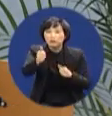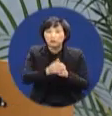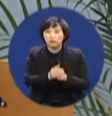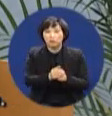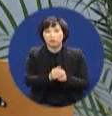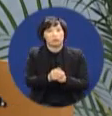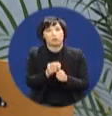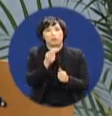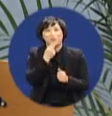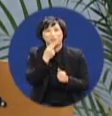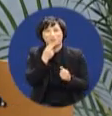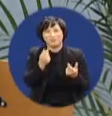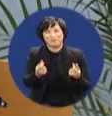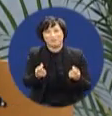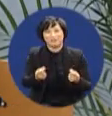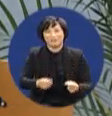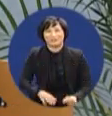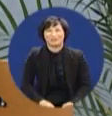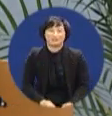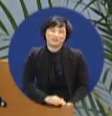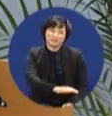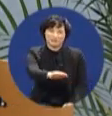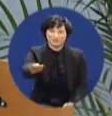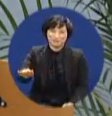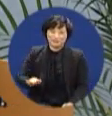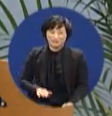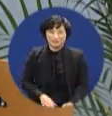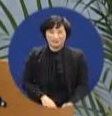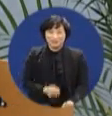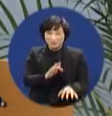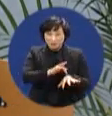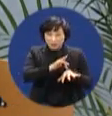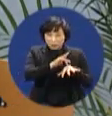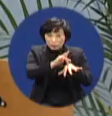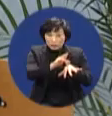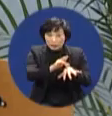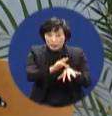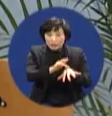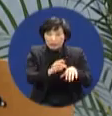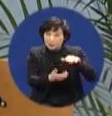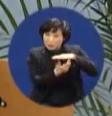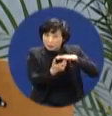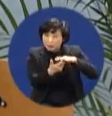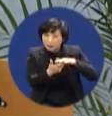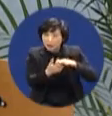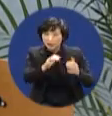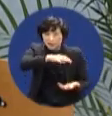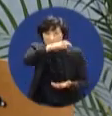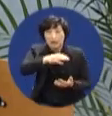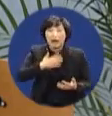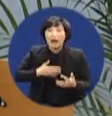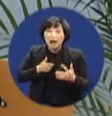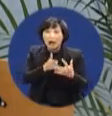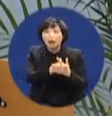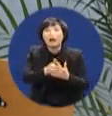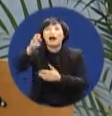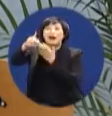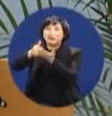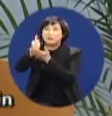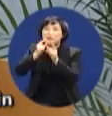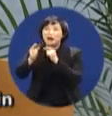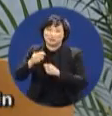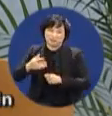안 들어있었던 모양이야. 우리는 그러니까 이 마귀 사단 귀신의 괴계의 용량을 알고 있는 하나님